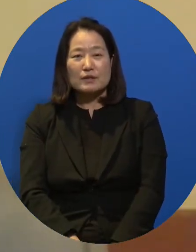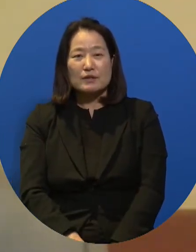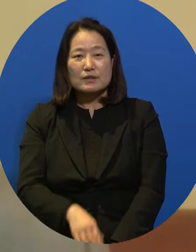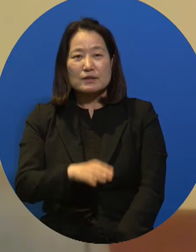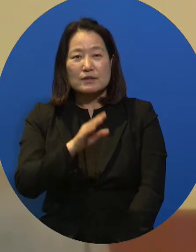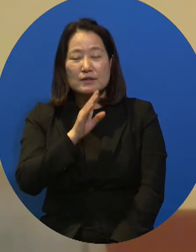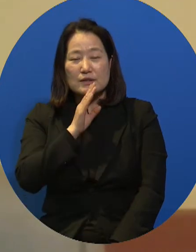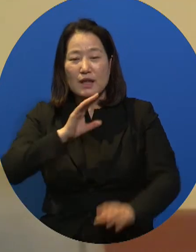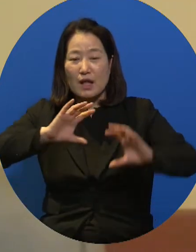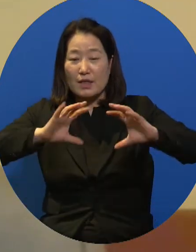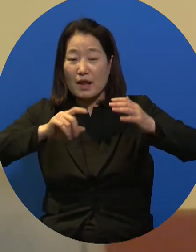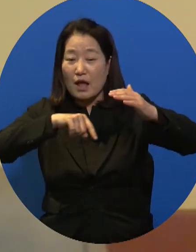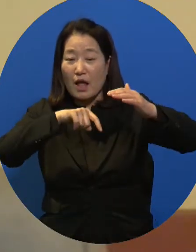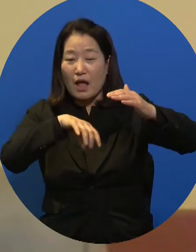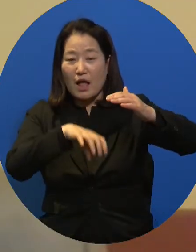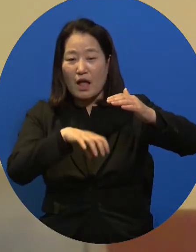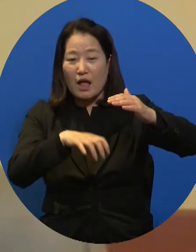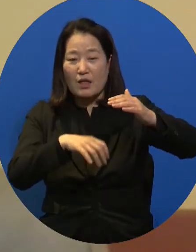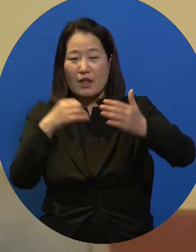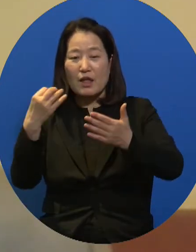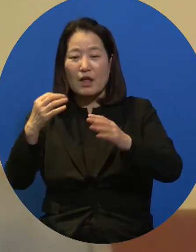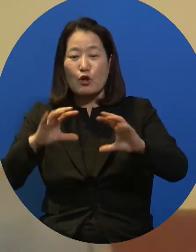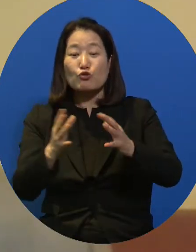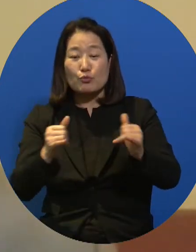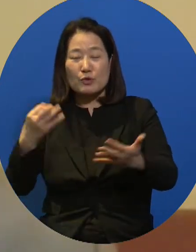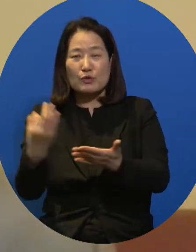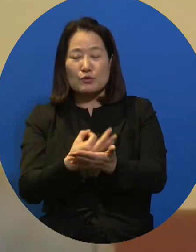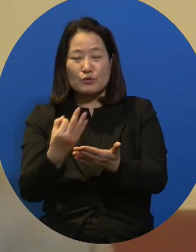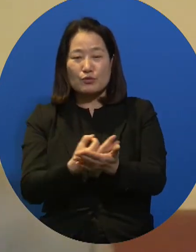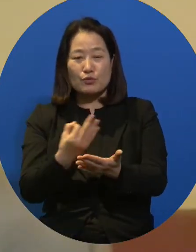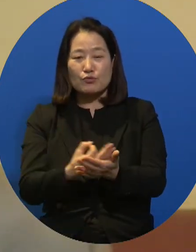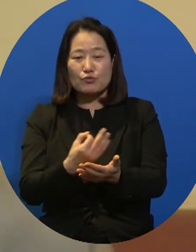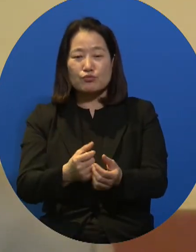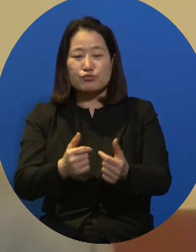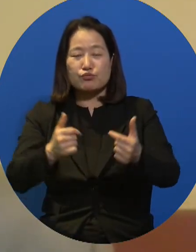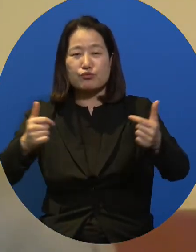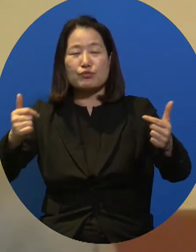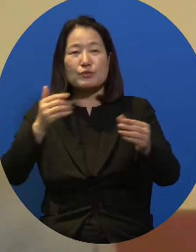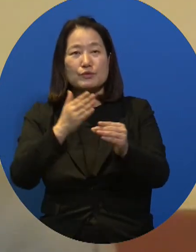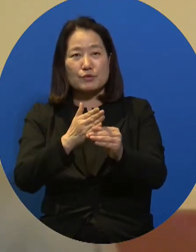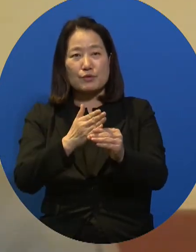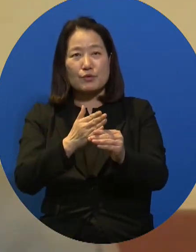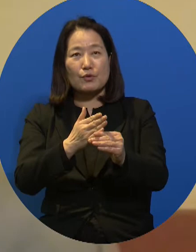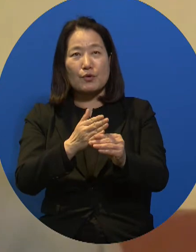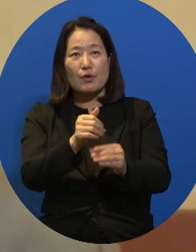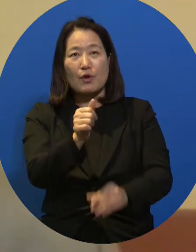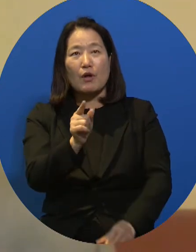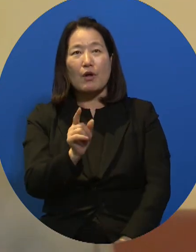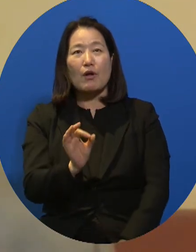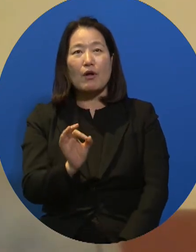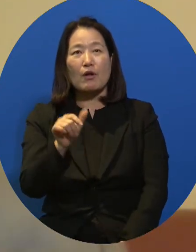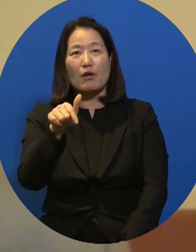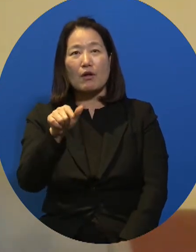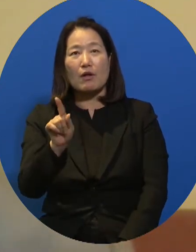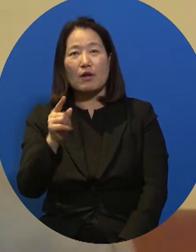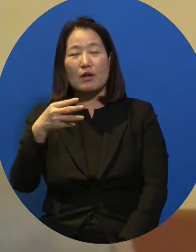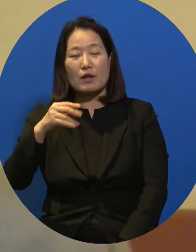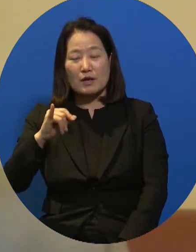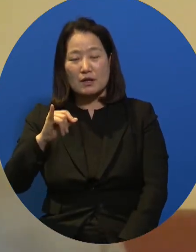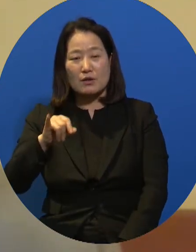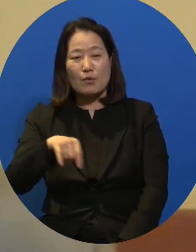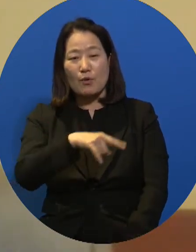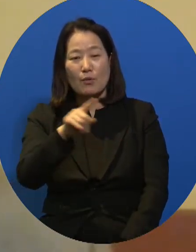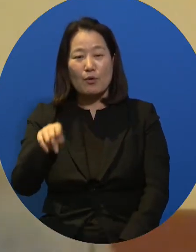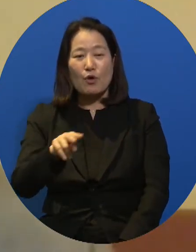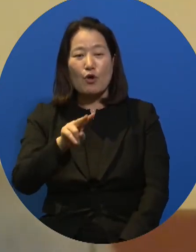굉장히 국민소득이 높아지고 있고 그리고 헝가리가 전 세계에서 특히 유럽연합